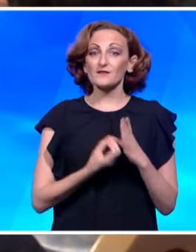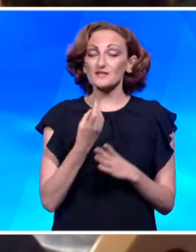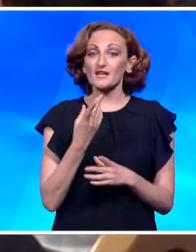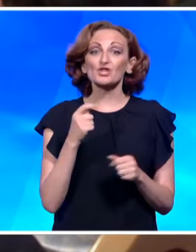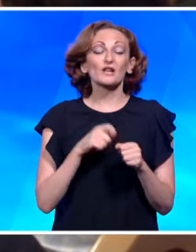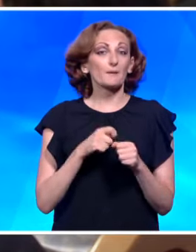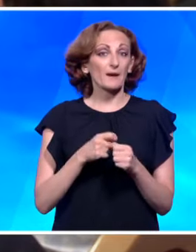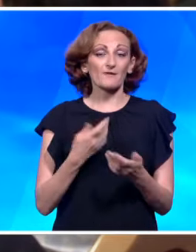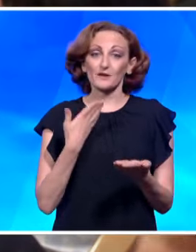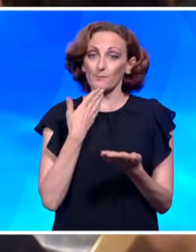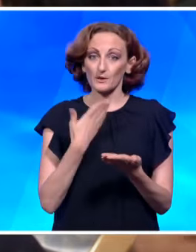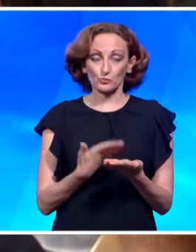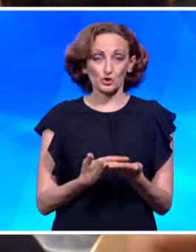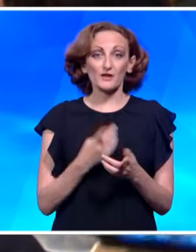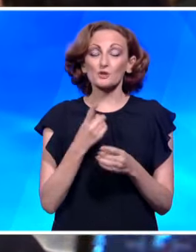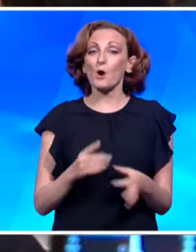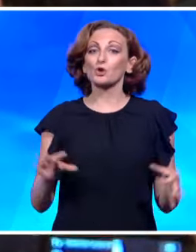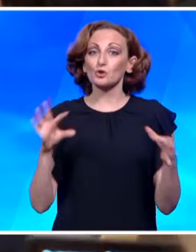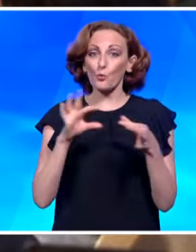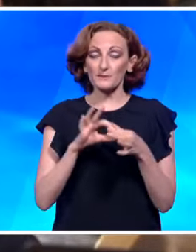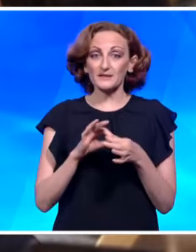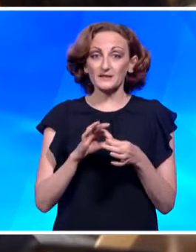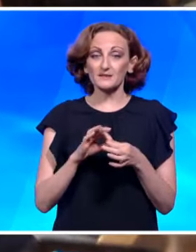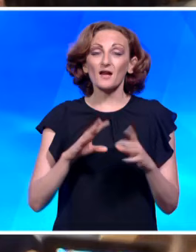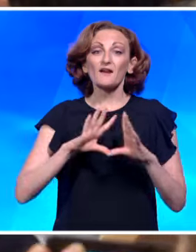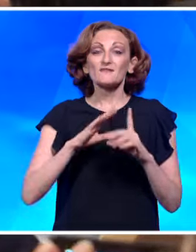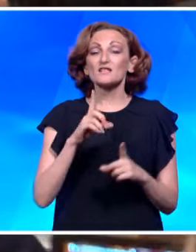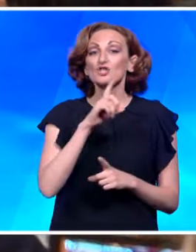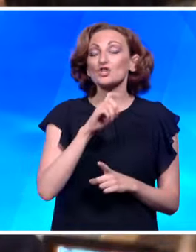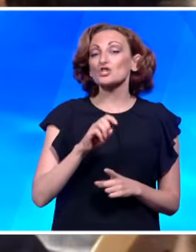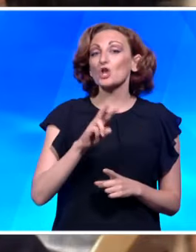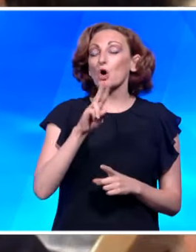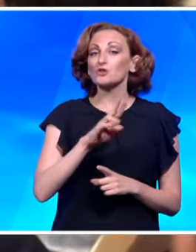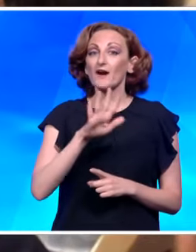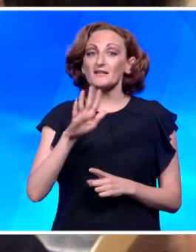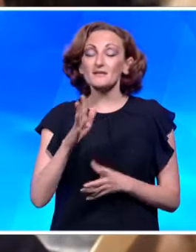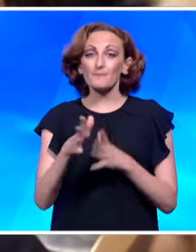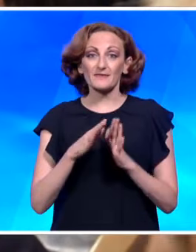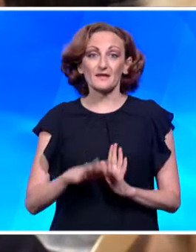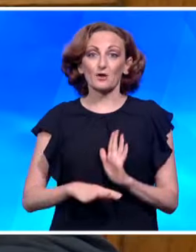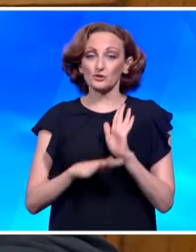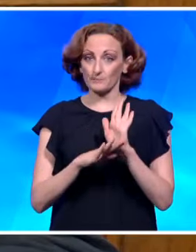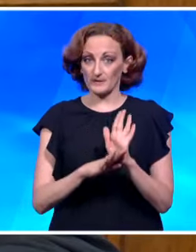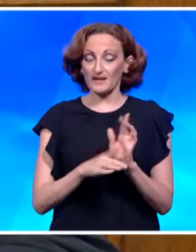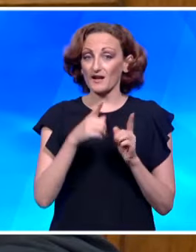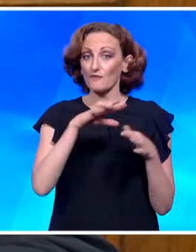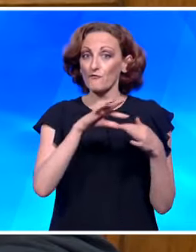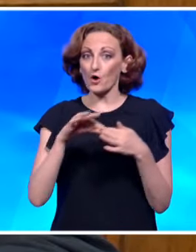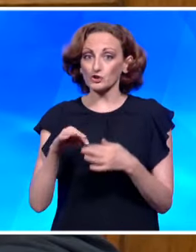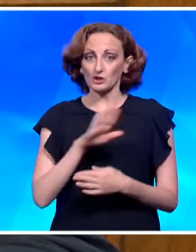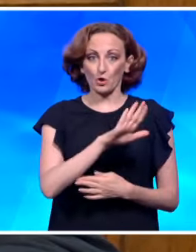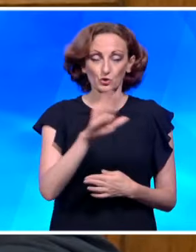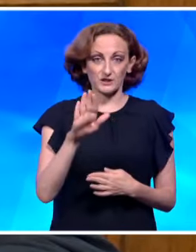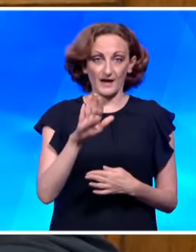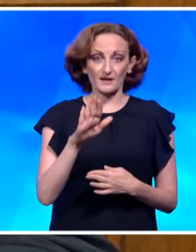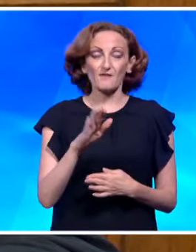такова предложение, че могат да обединят всички 125 народни представители под тяхна егида в